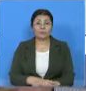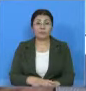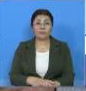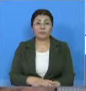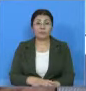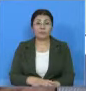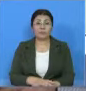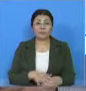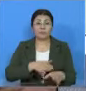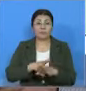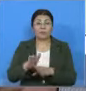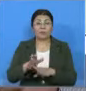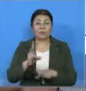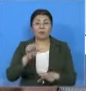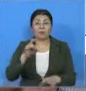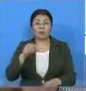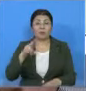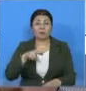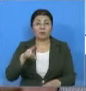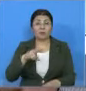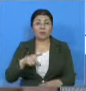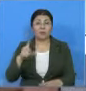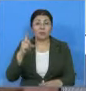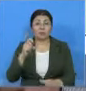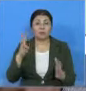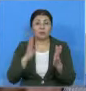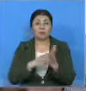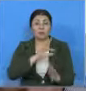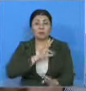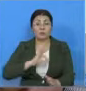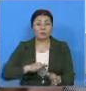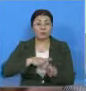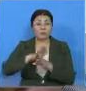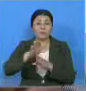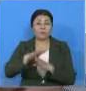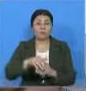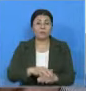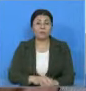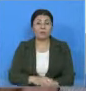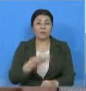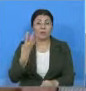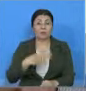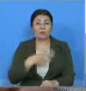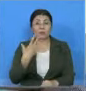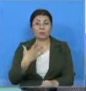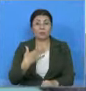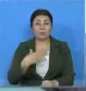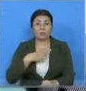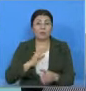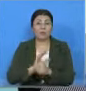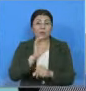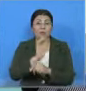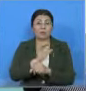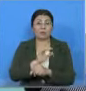на выполнение нарядов на 100%, на 109% выполнили. Наряд составлялся 45, мы отправили по